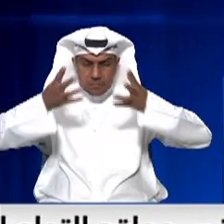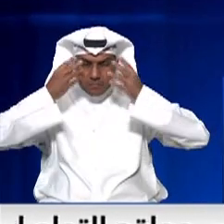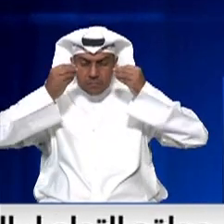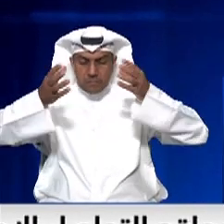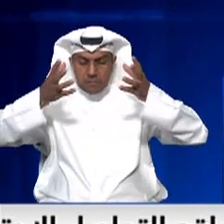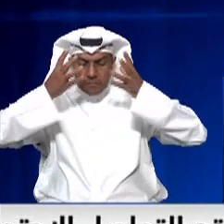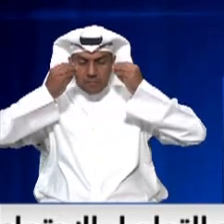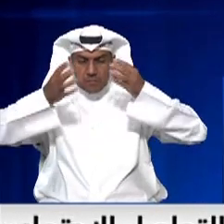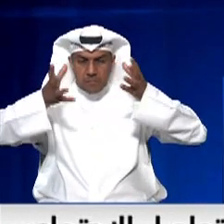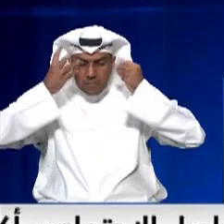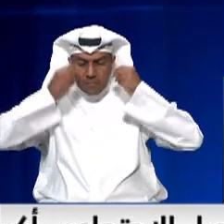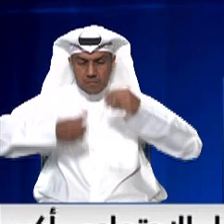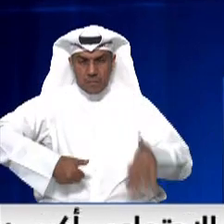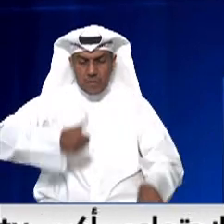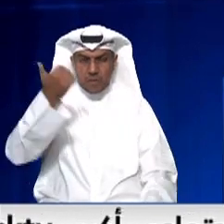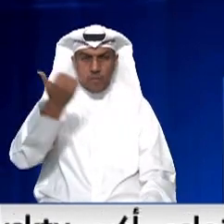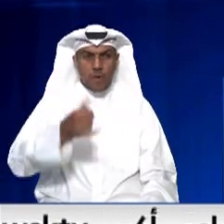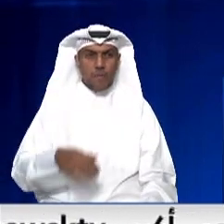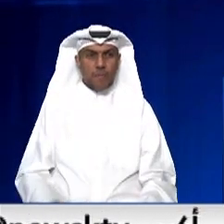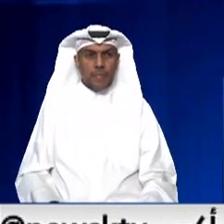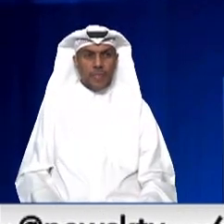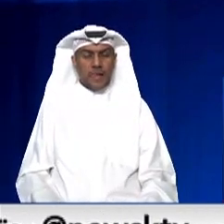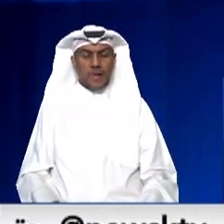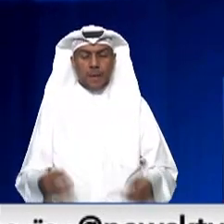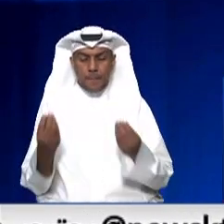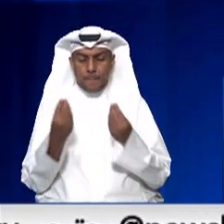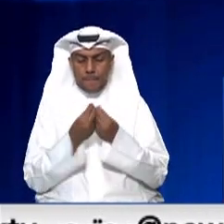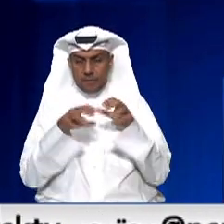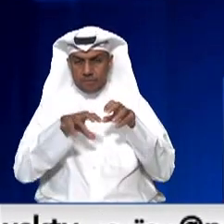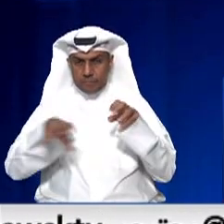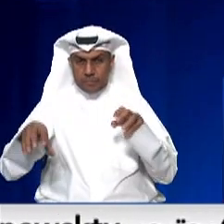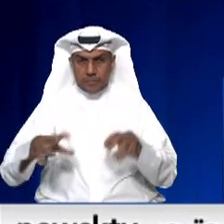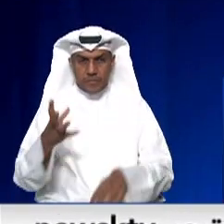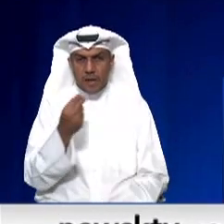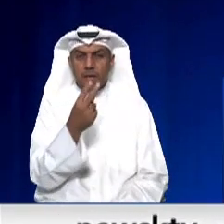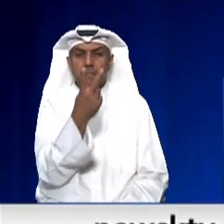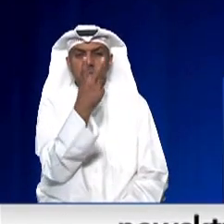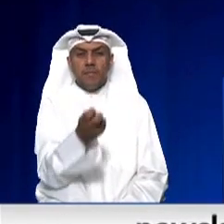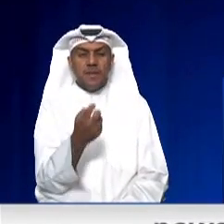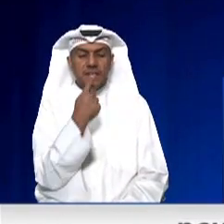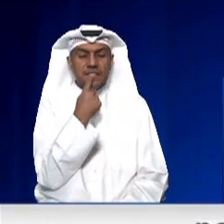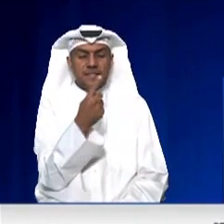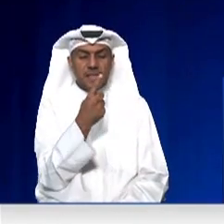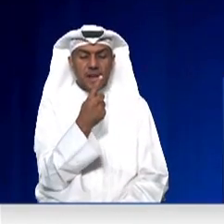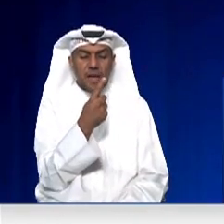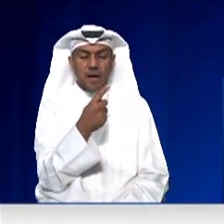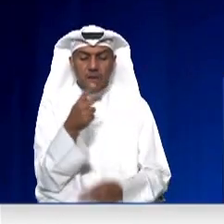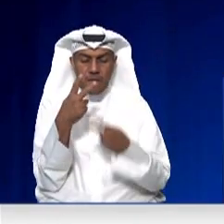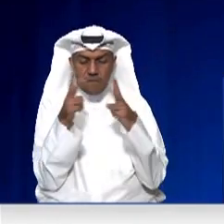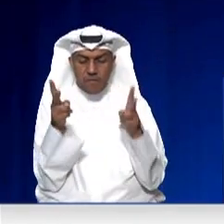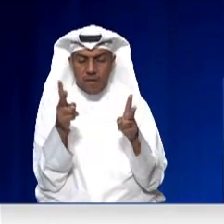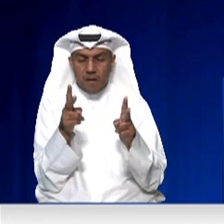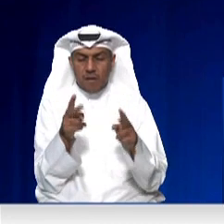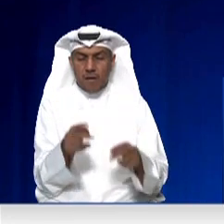مستدامة. وعلى هامش الاجتماع تم الاحتفال بالذكرى 70 لتأسيس المنظمة،